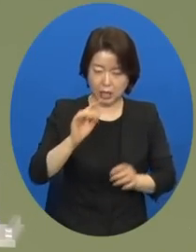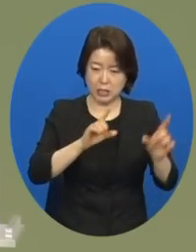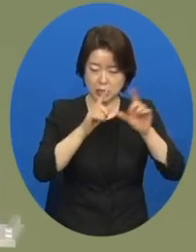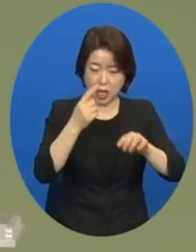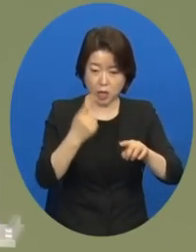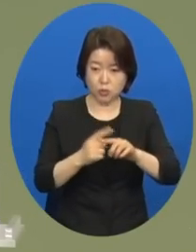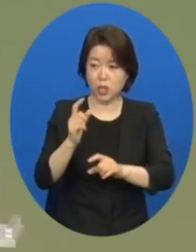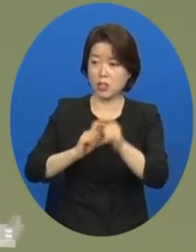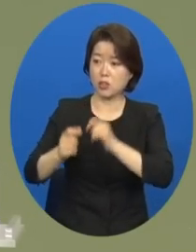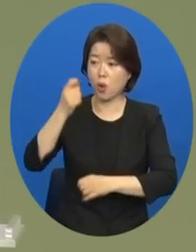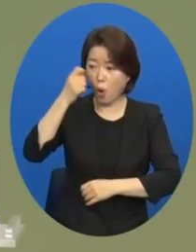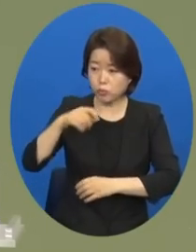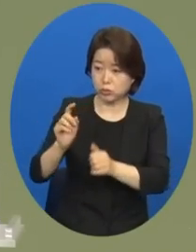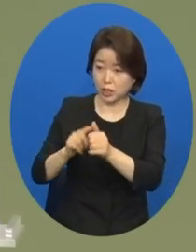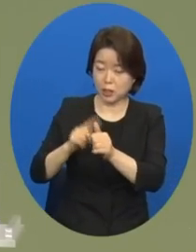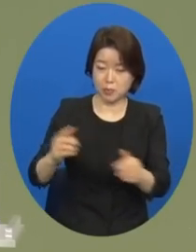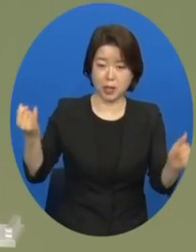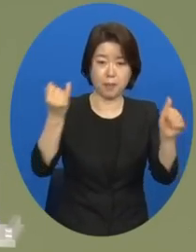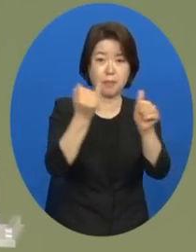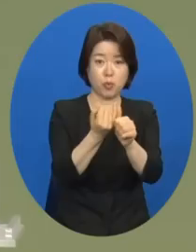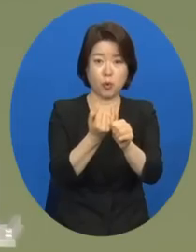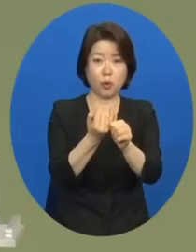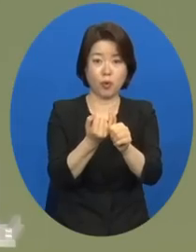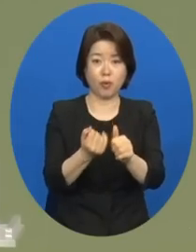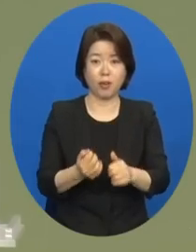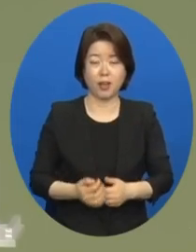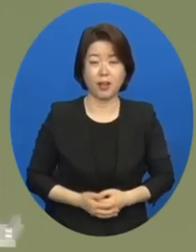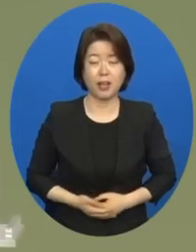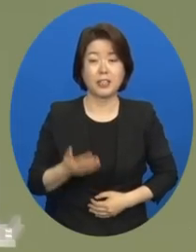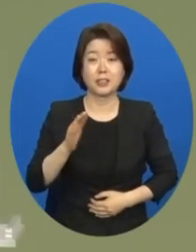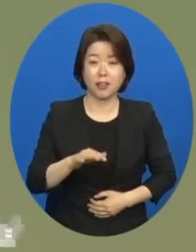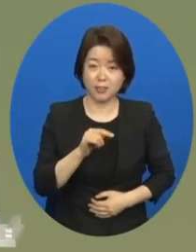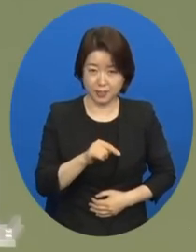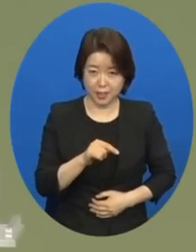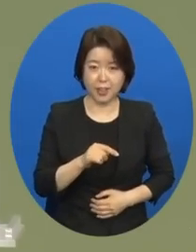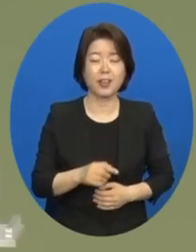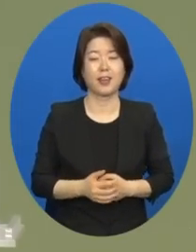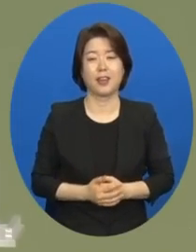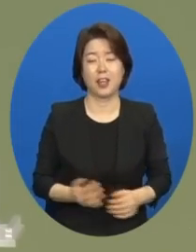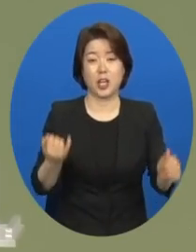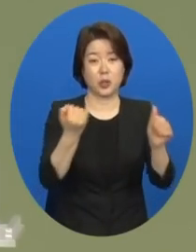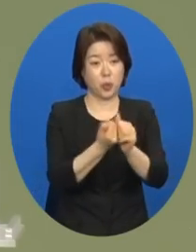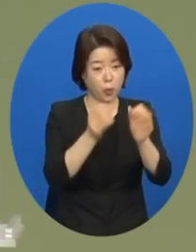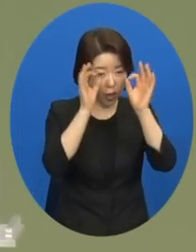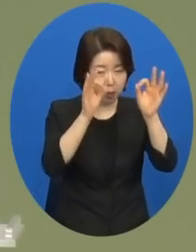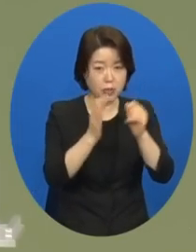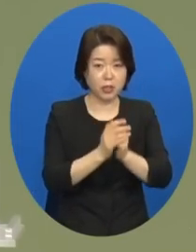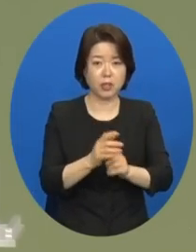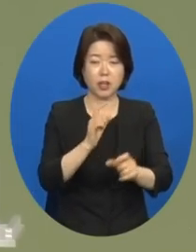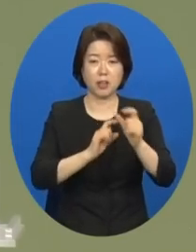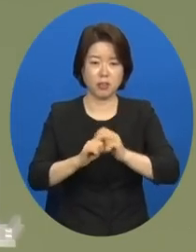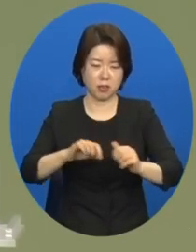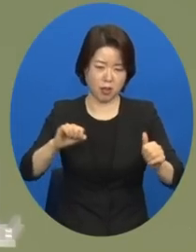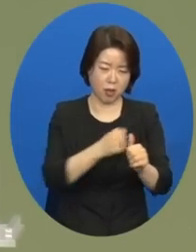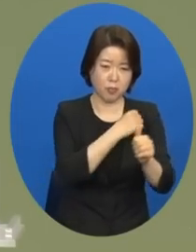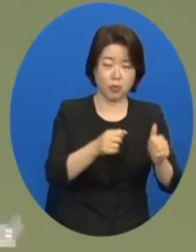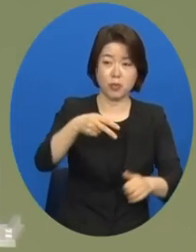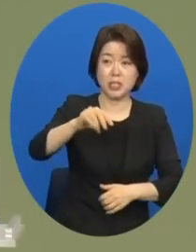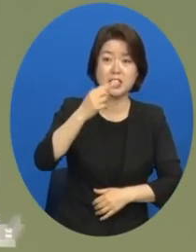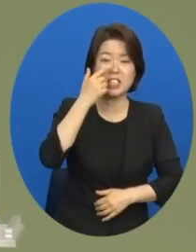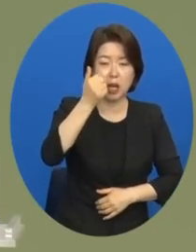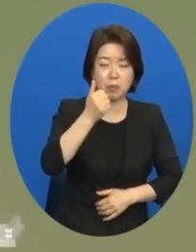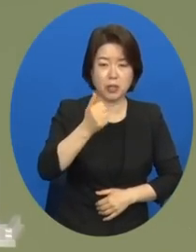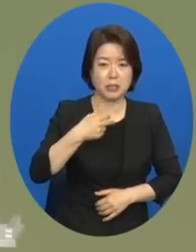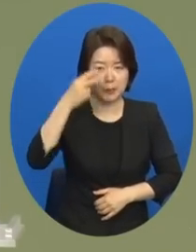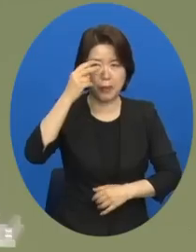만나서 불행한 너와 내가 되었대요 그랬는데 결혼을 해보니 더 폭력적인 시아버지 알코올